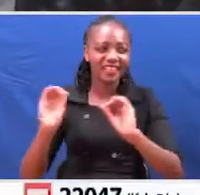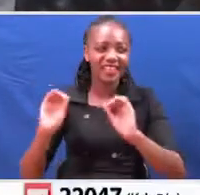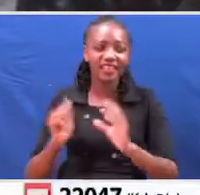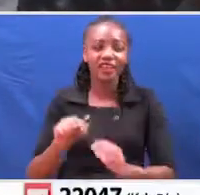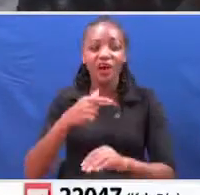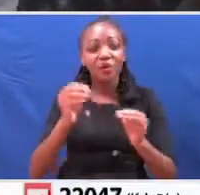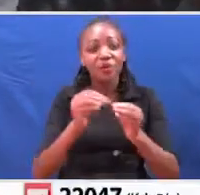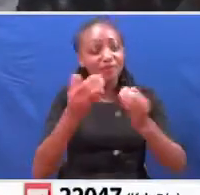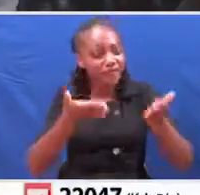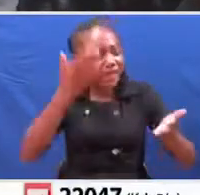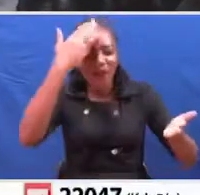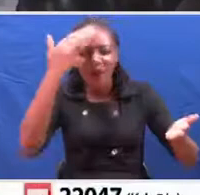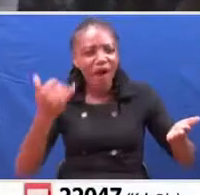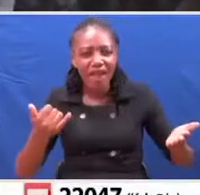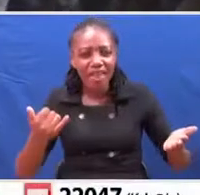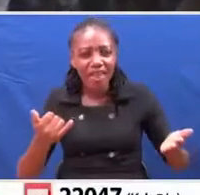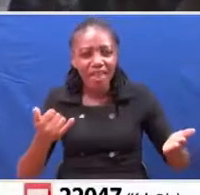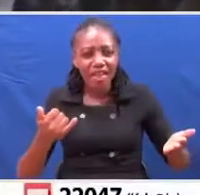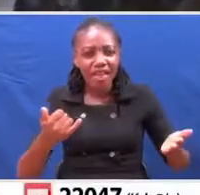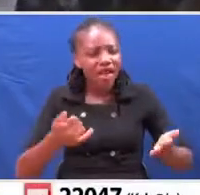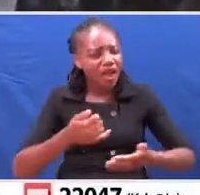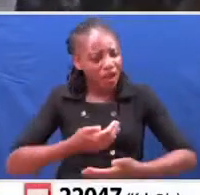Tumekuja hapa kwa unyenyekevu.